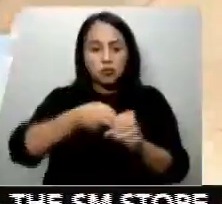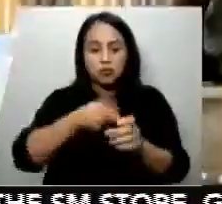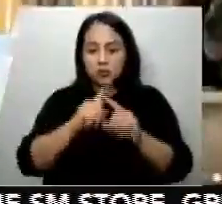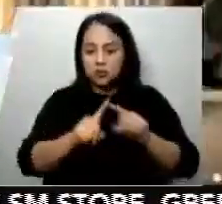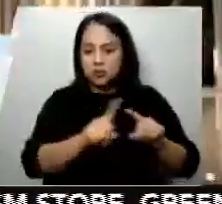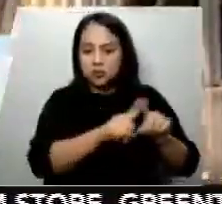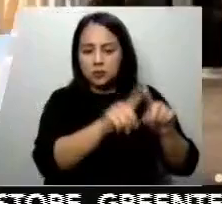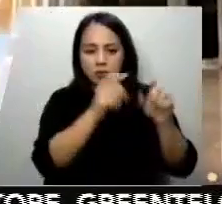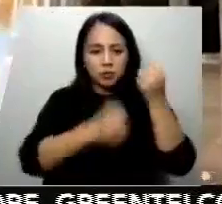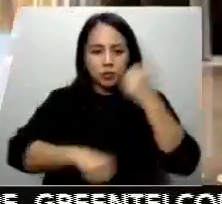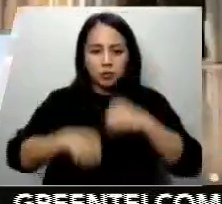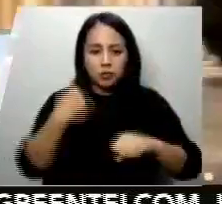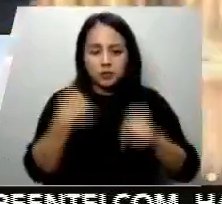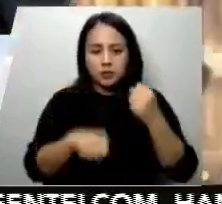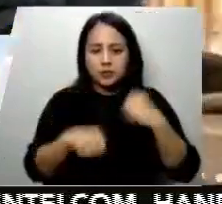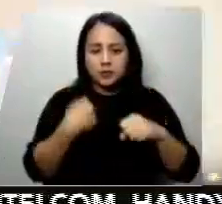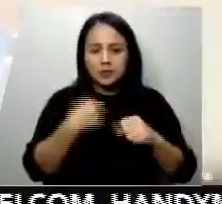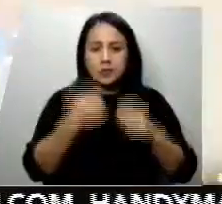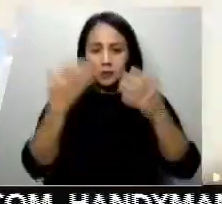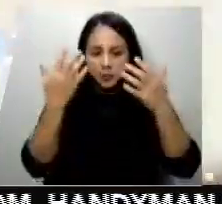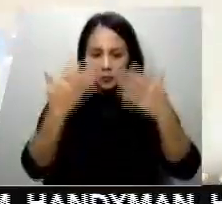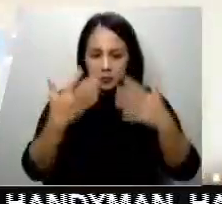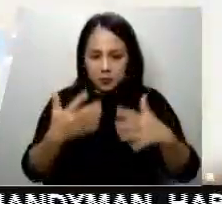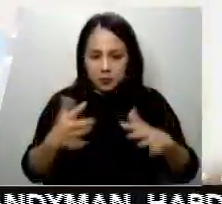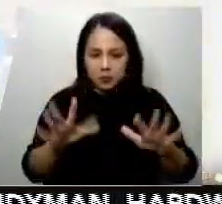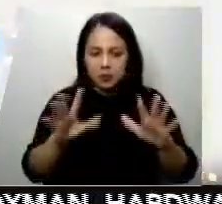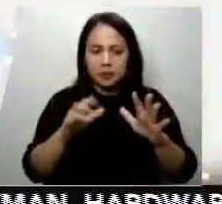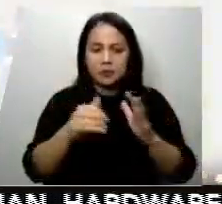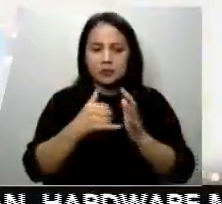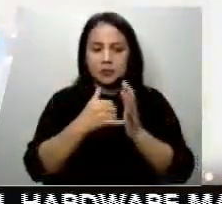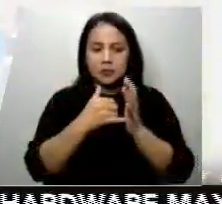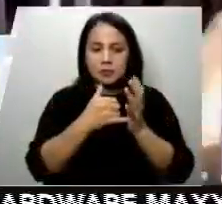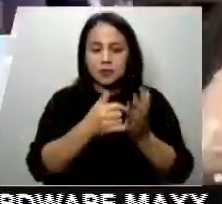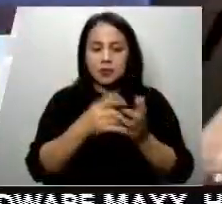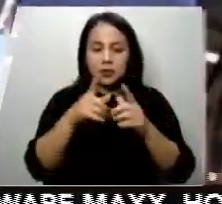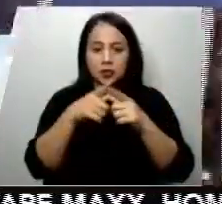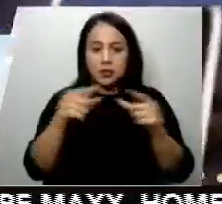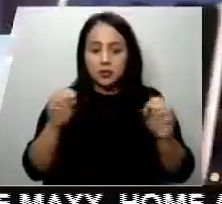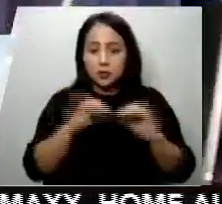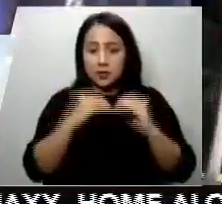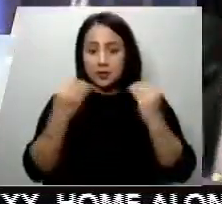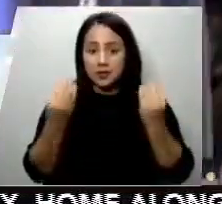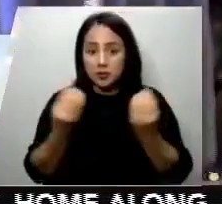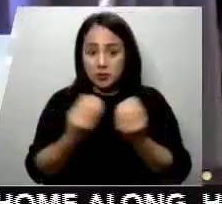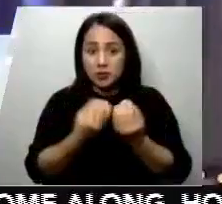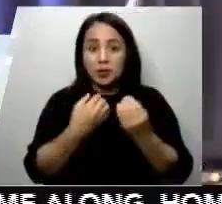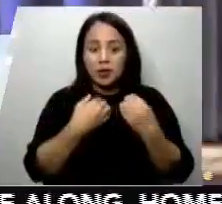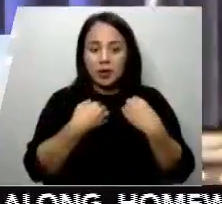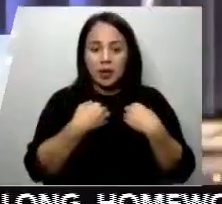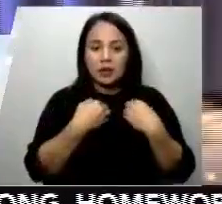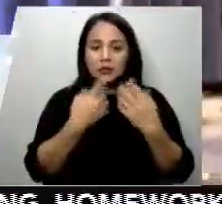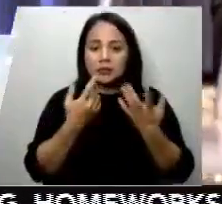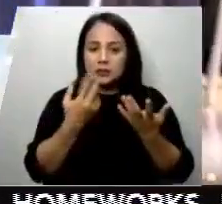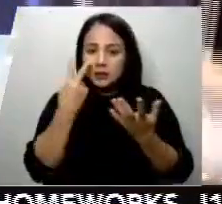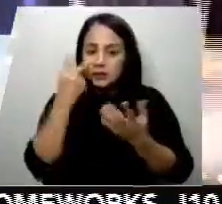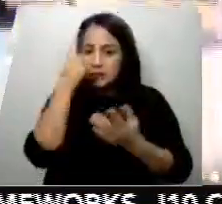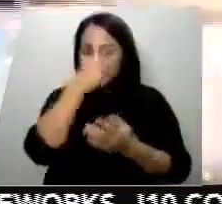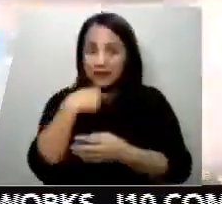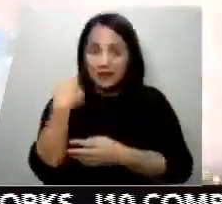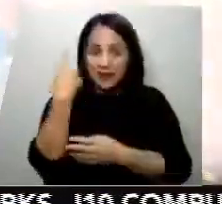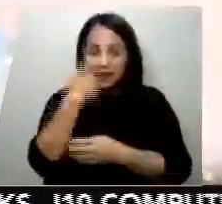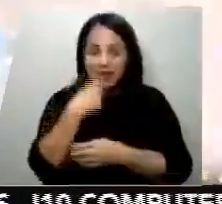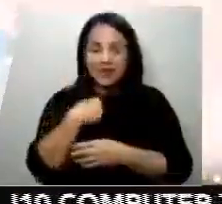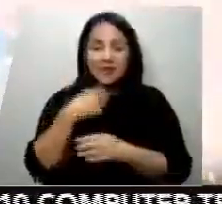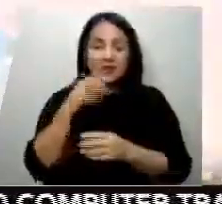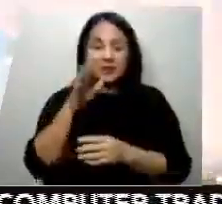sports. Matapos mabigyan ng running blade ng isang Japanese organization, kitang-kita sa mukha ni Sunny at ng kanyang ama